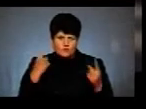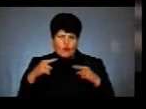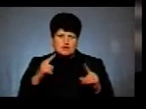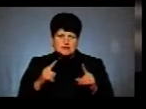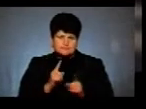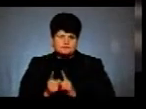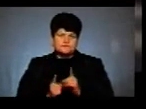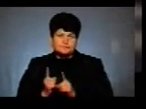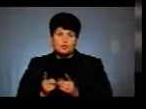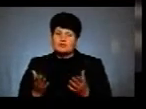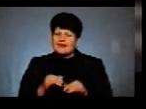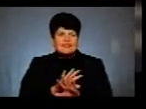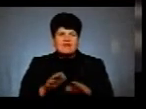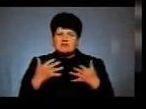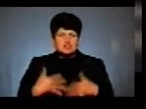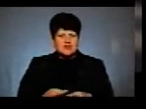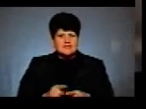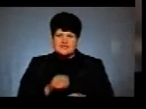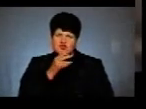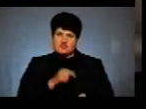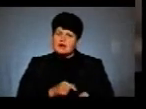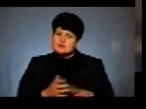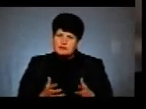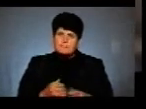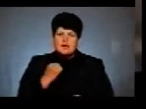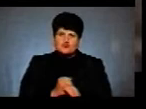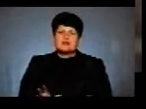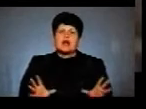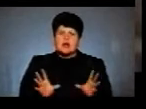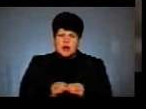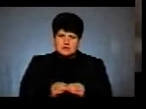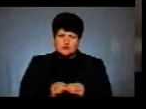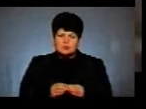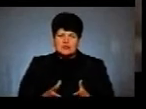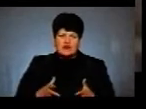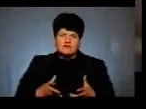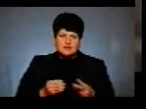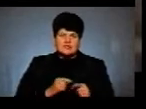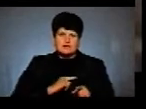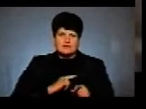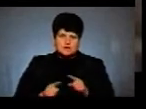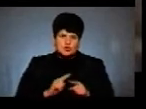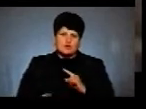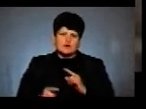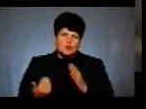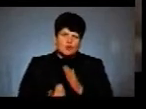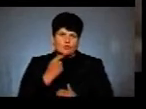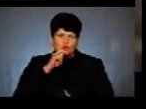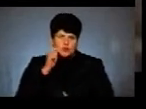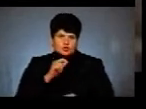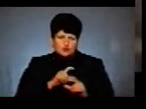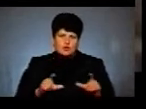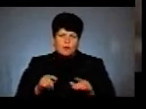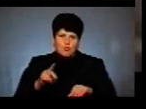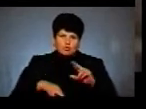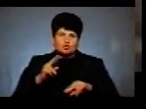А тому давайте не втрачати цей дорогоцінний час, працювати разом на втілення та прискорення нової української школи, побудови